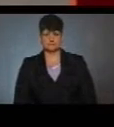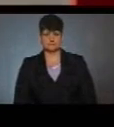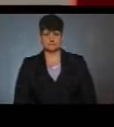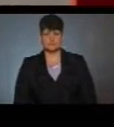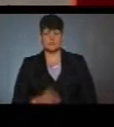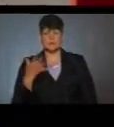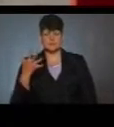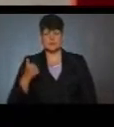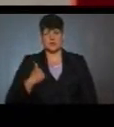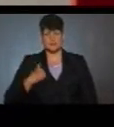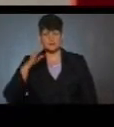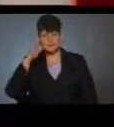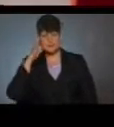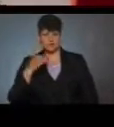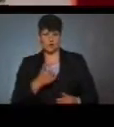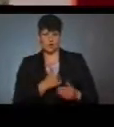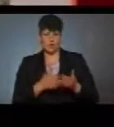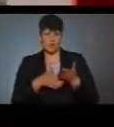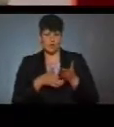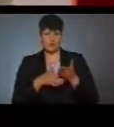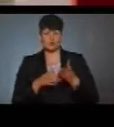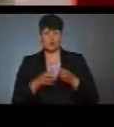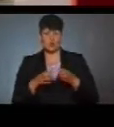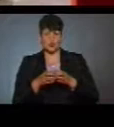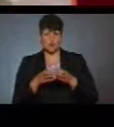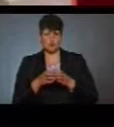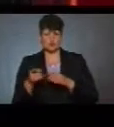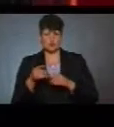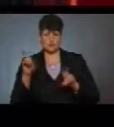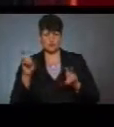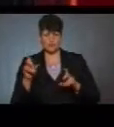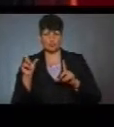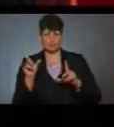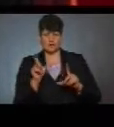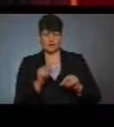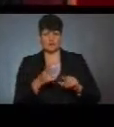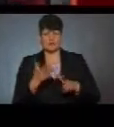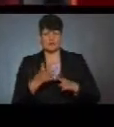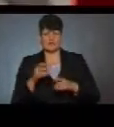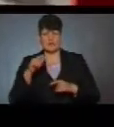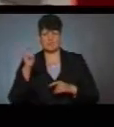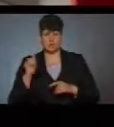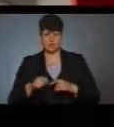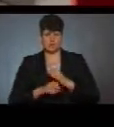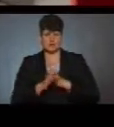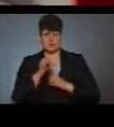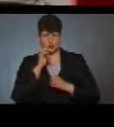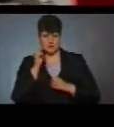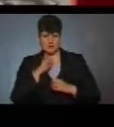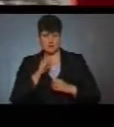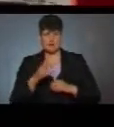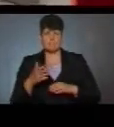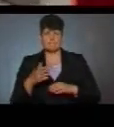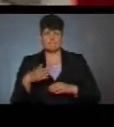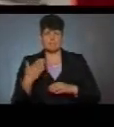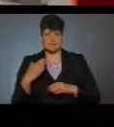П'ятеро бійців добровольчого українського корпусу правого сектору Тернопільщини поїхали на війну на схід України. Тому що це є наша земля, тому що там є